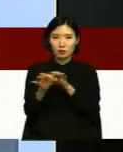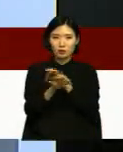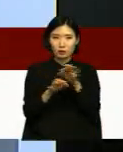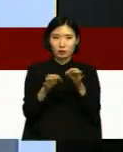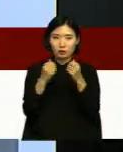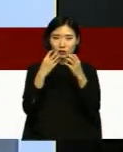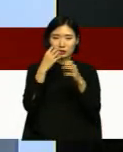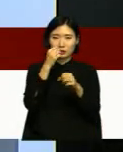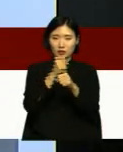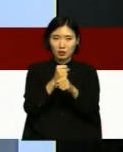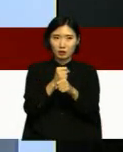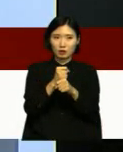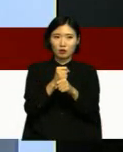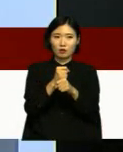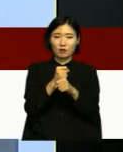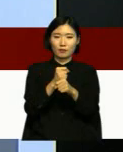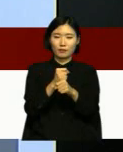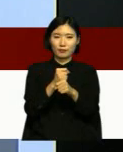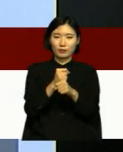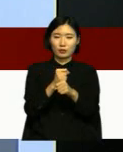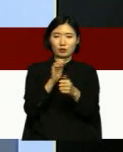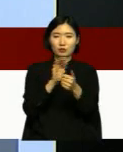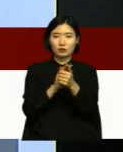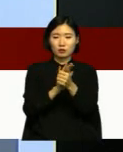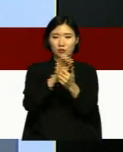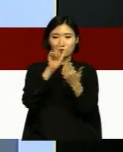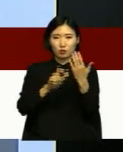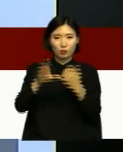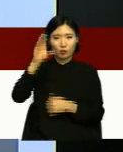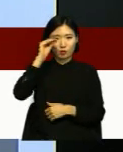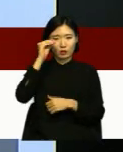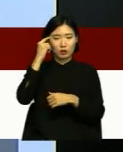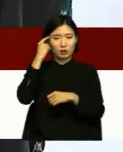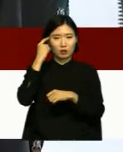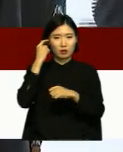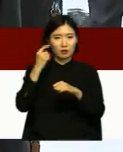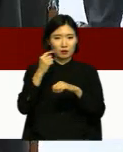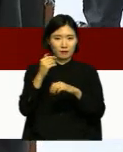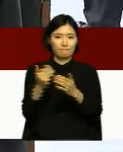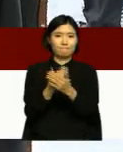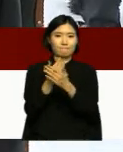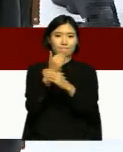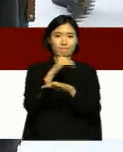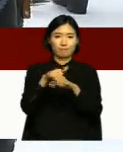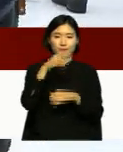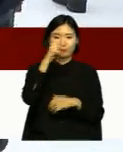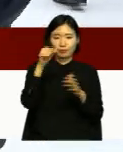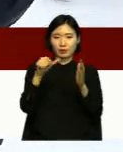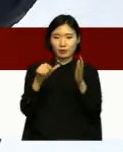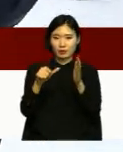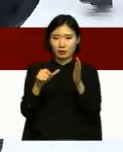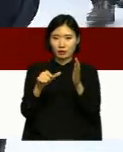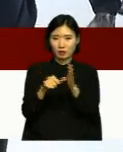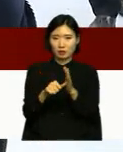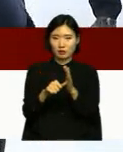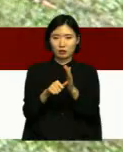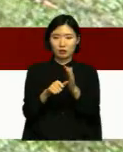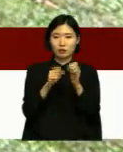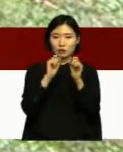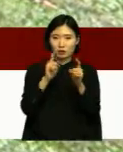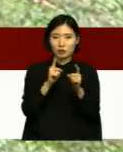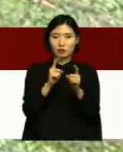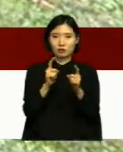공모하고 경기도형 기술 창업 지원 프로그램 모델을 개발할 계획입니다. 또 청년에게 창업 기회를 보장하기